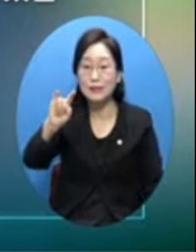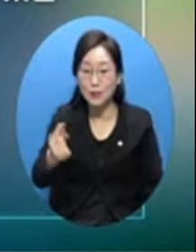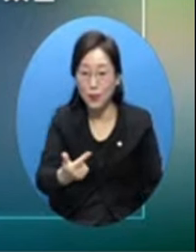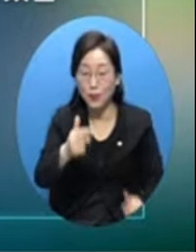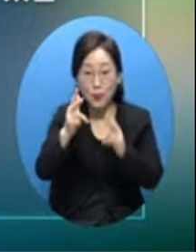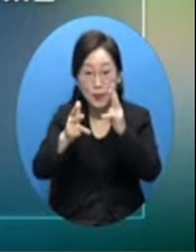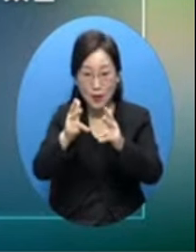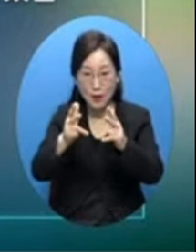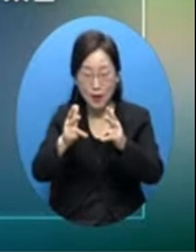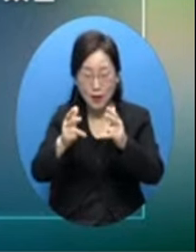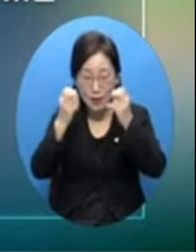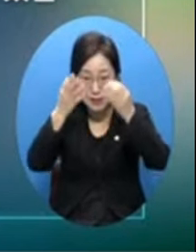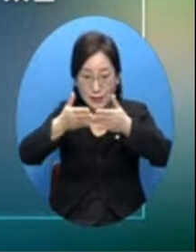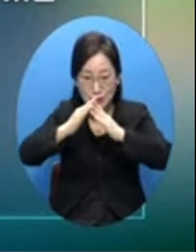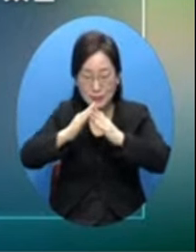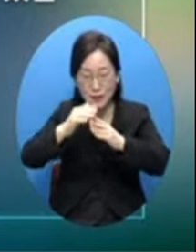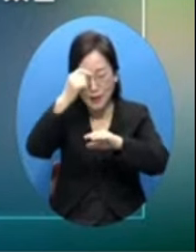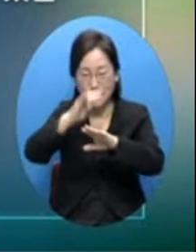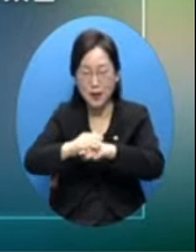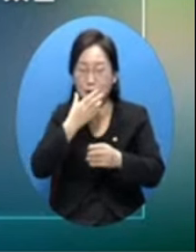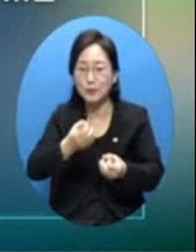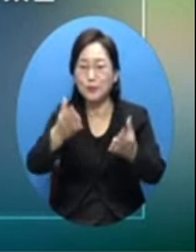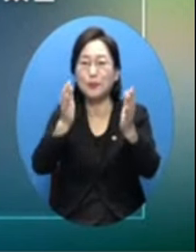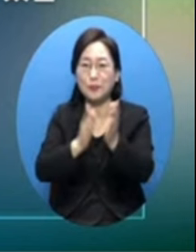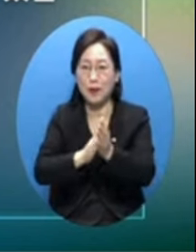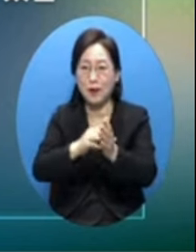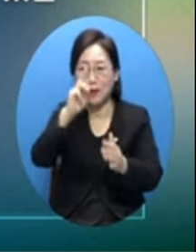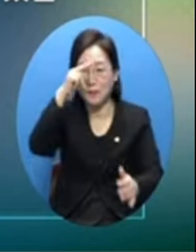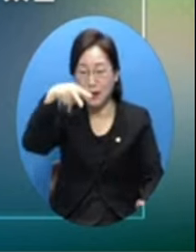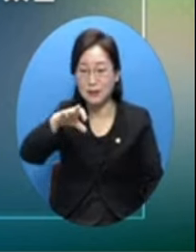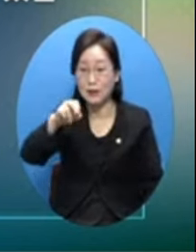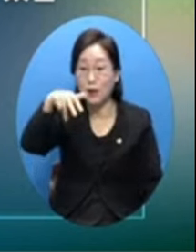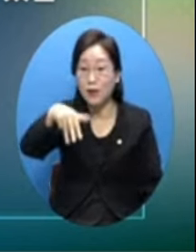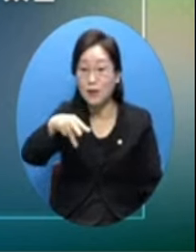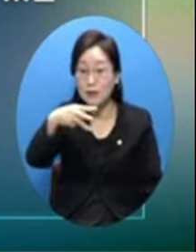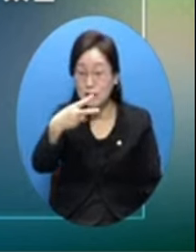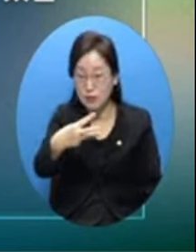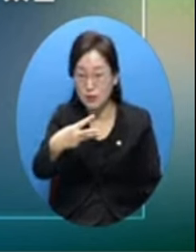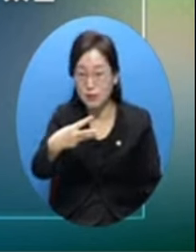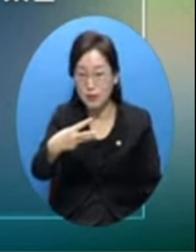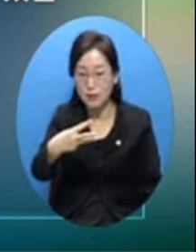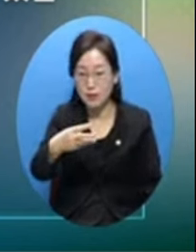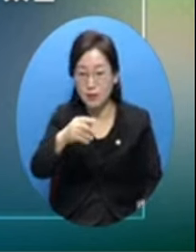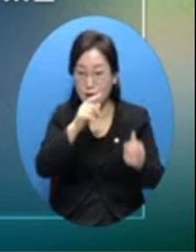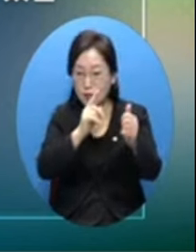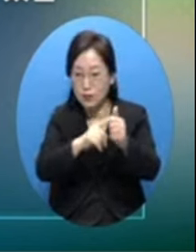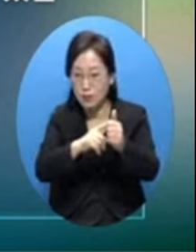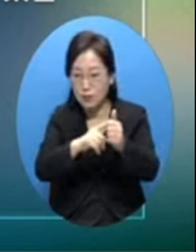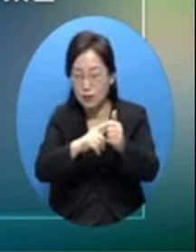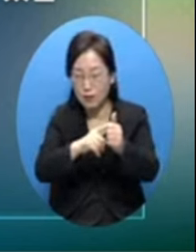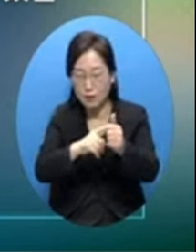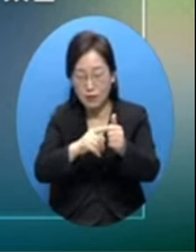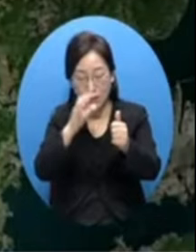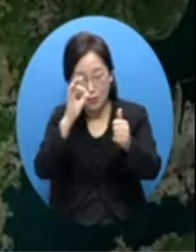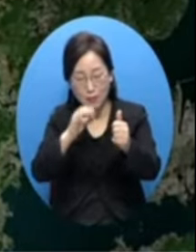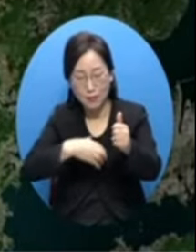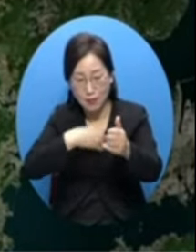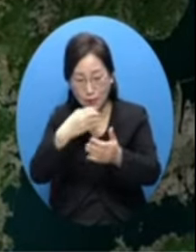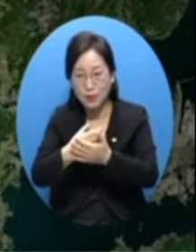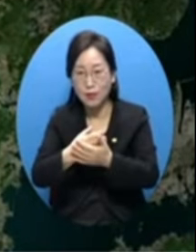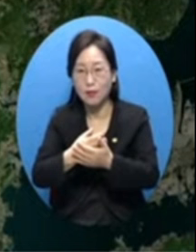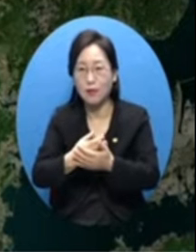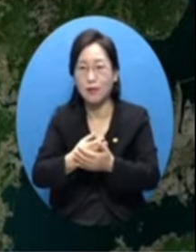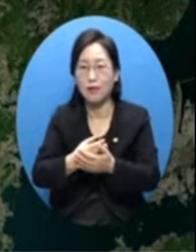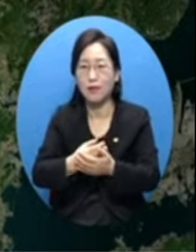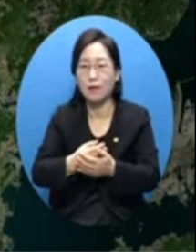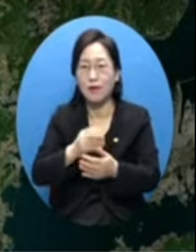왔는데요 제가 그날 박선 회장님의 일대기를 보면서 큰 감동을 받았습니다 전라남도 신안군 자은면 이라고는